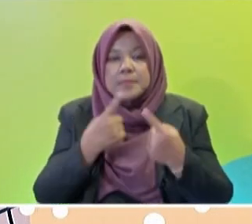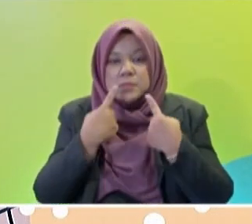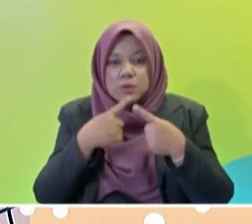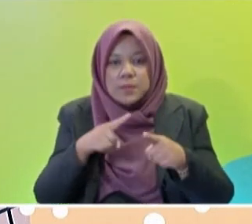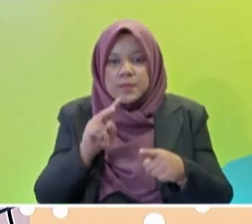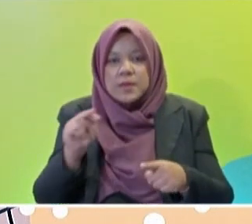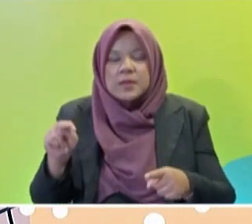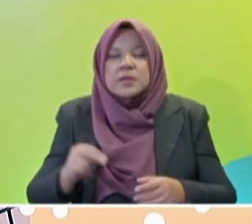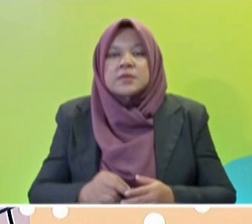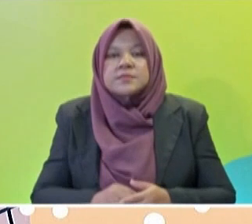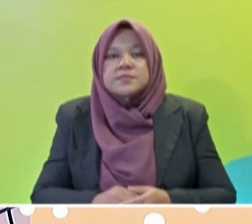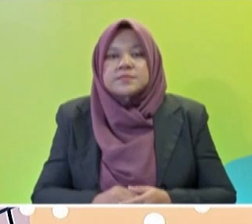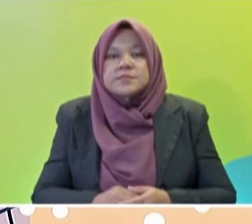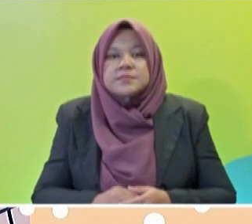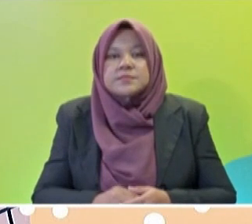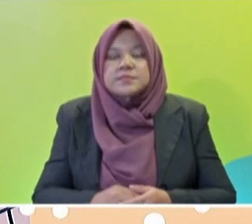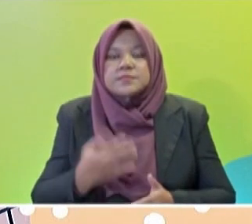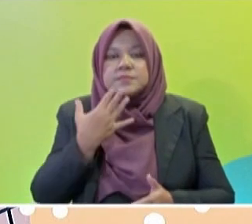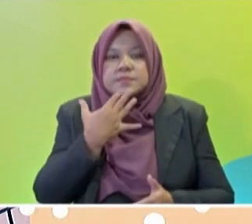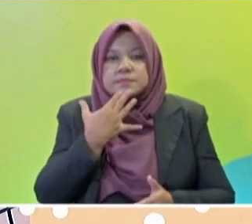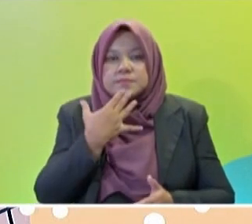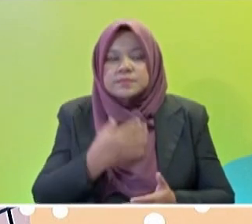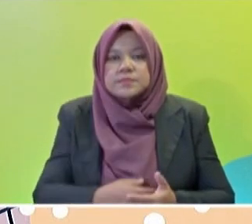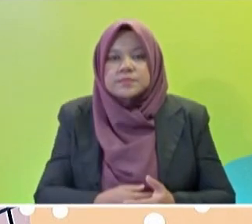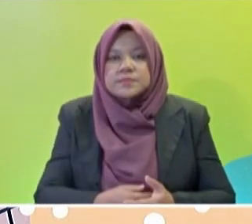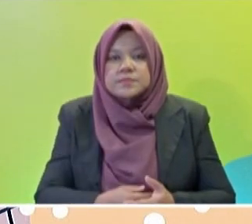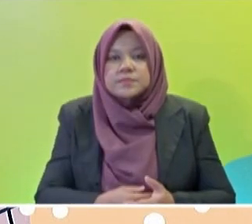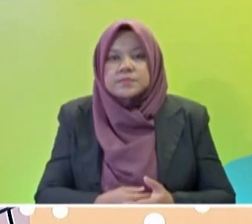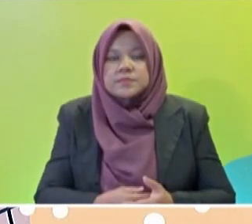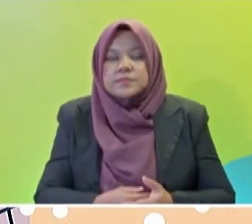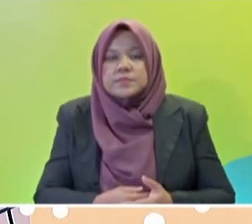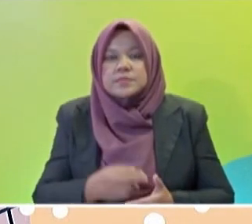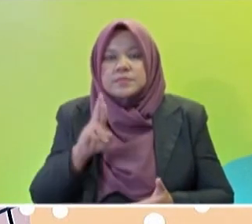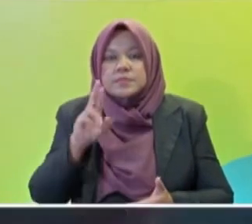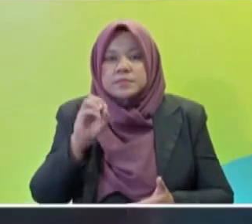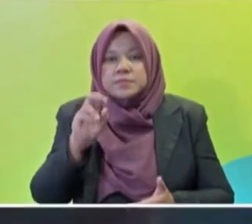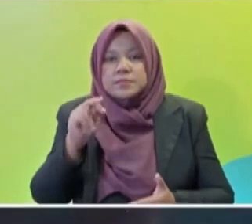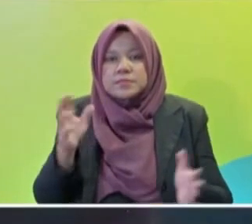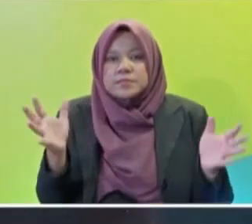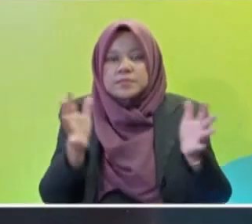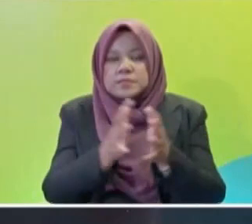Oke kita lihat warna-warna yang ditambah dengan kelabu